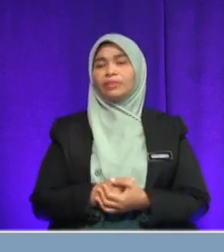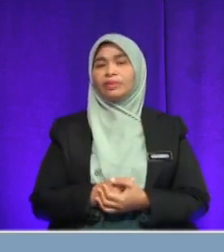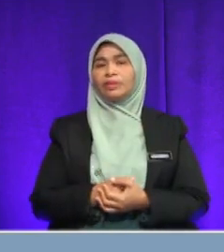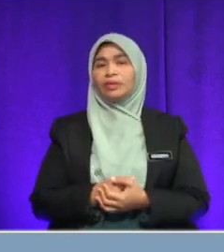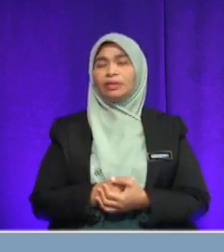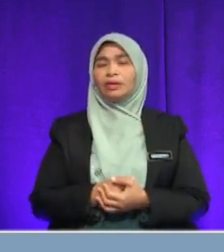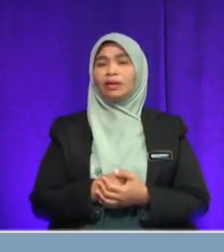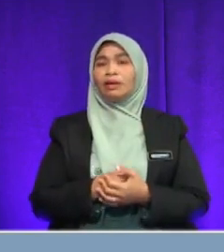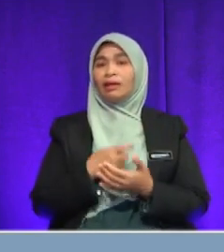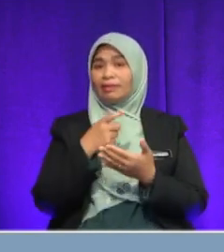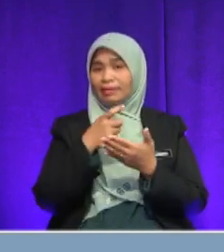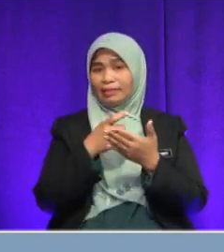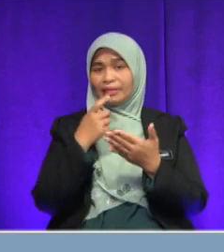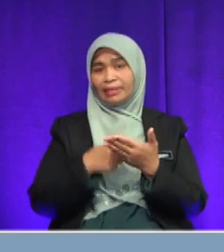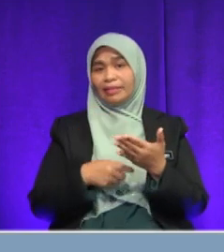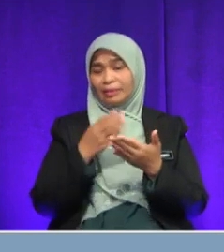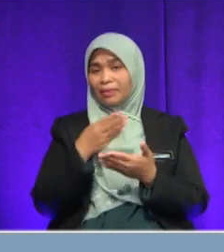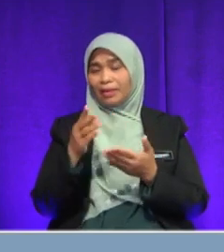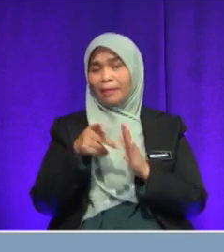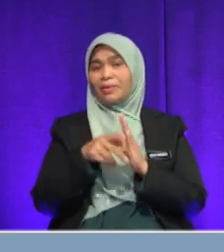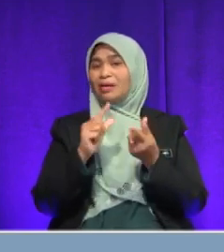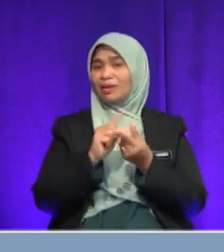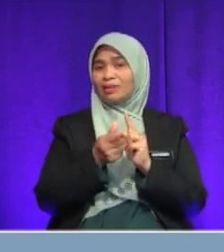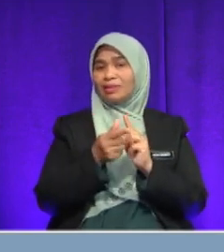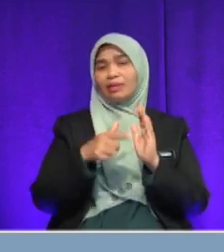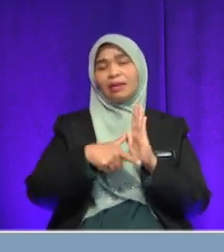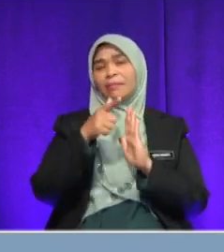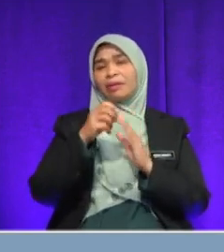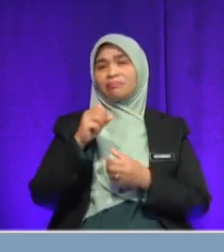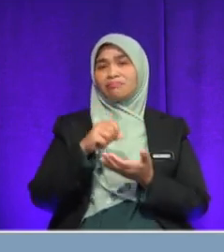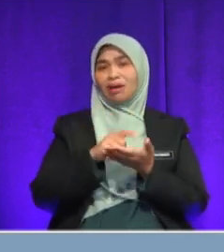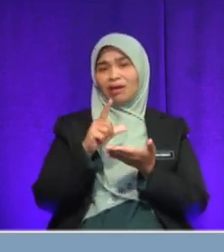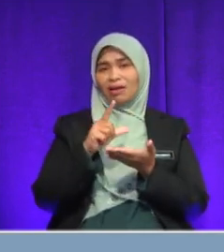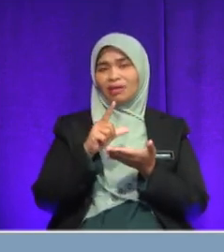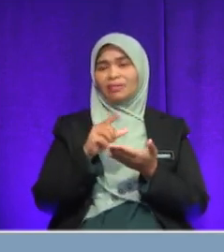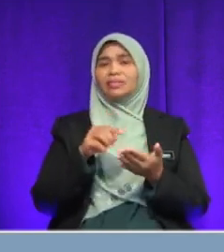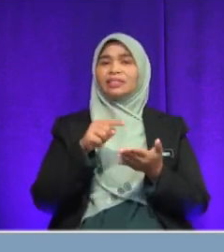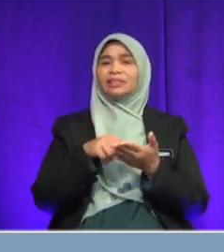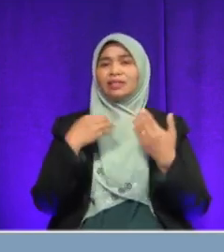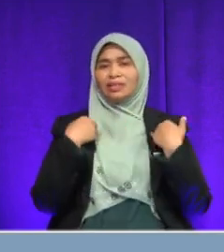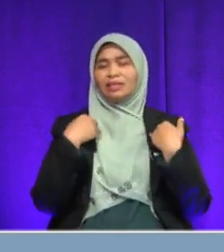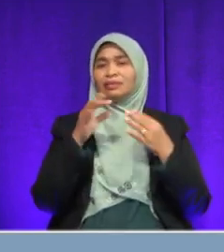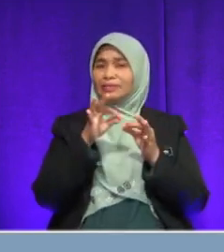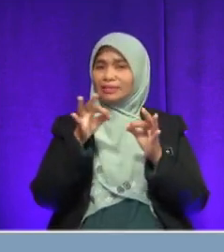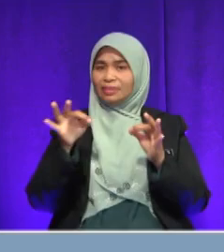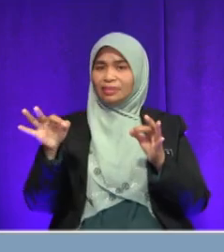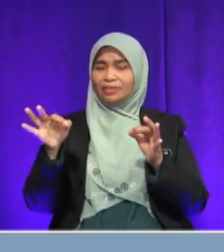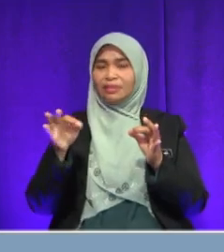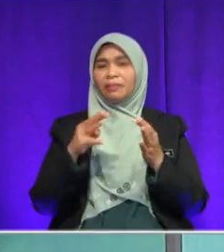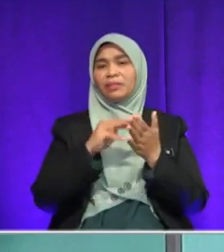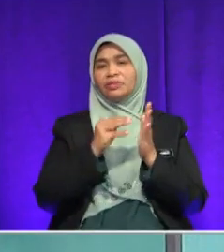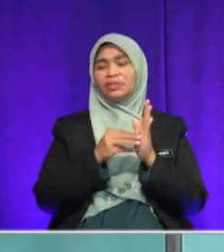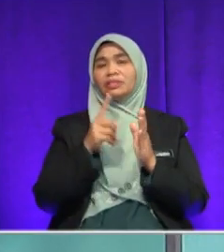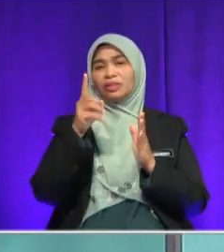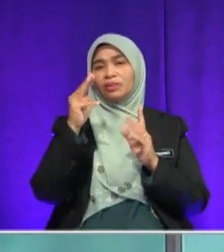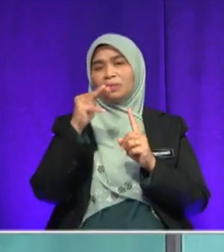Harga barang pengganti lebih mahal ataupun ikan lebih mahal. So, ini adalah huraian. So, makna dia 1 markah untuk